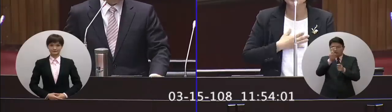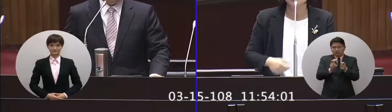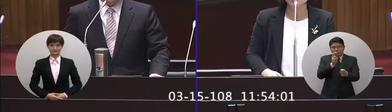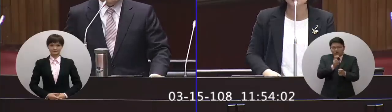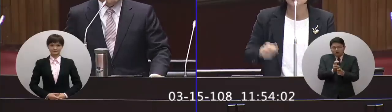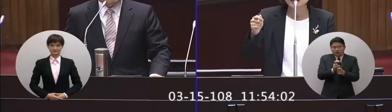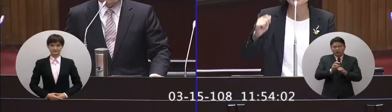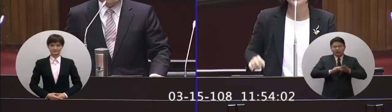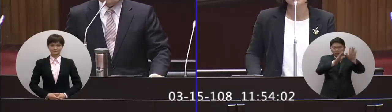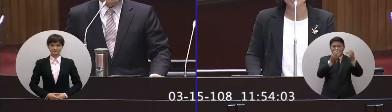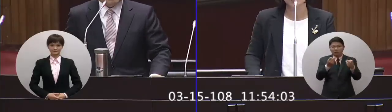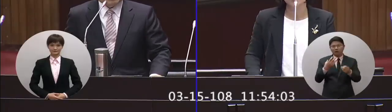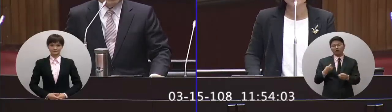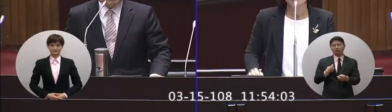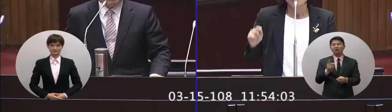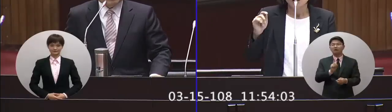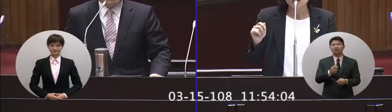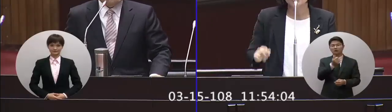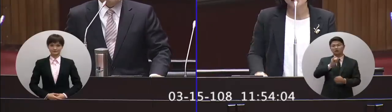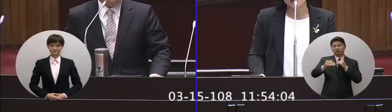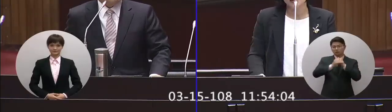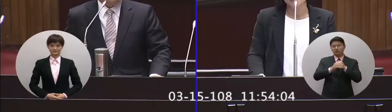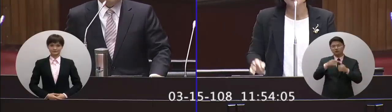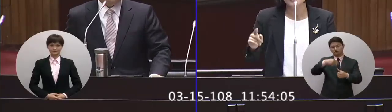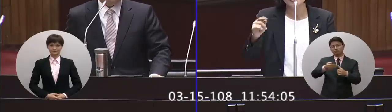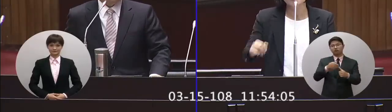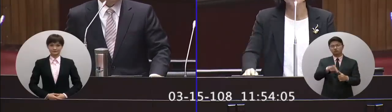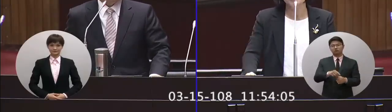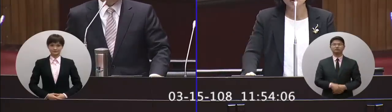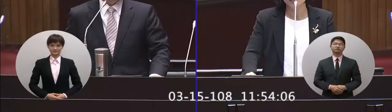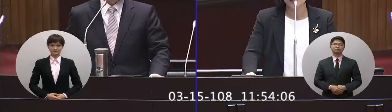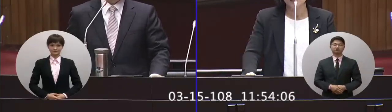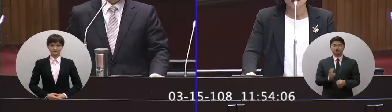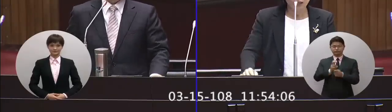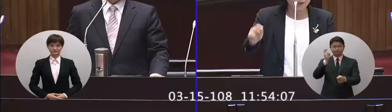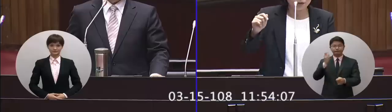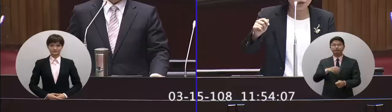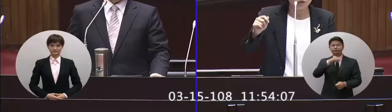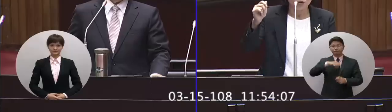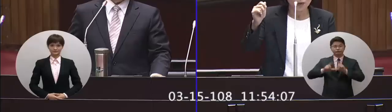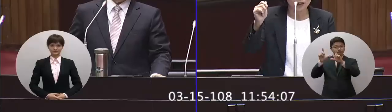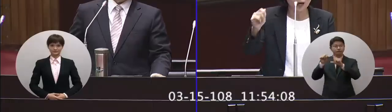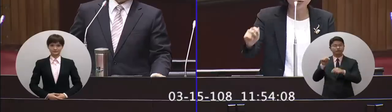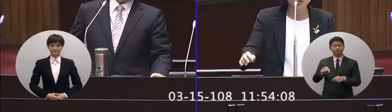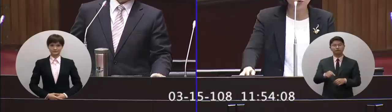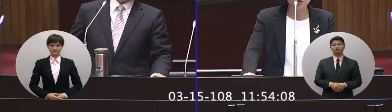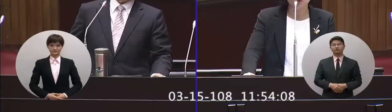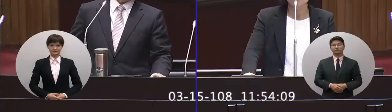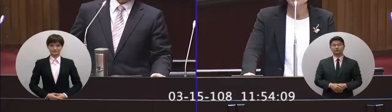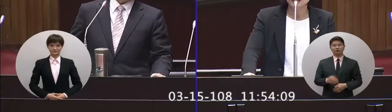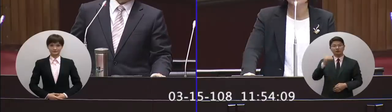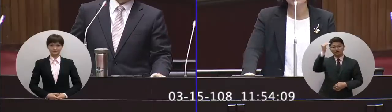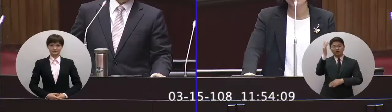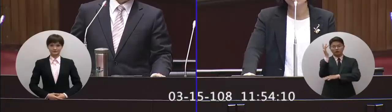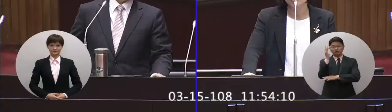让我们痛心的是性平教育。20年前，在南屏东啊，南屏东我们的高树国